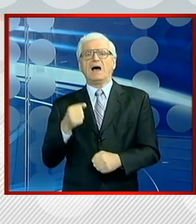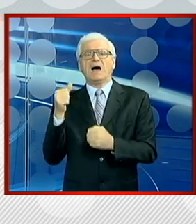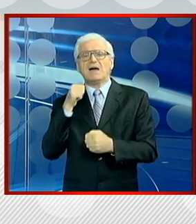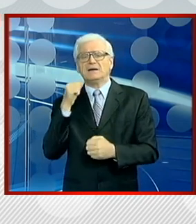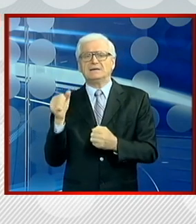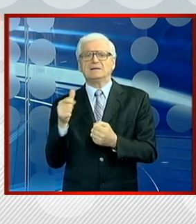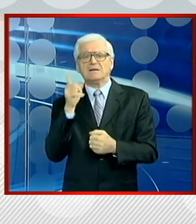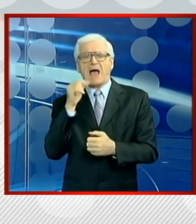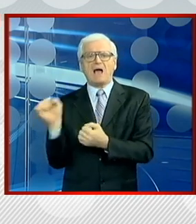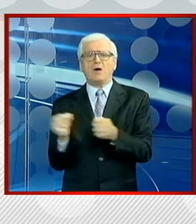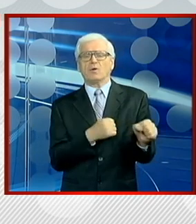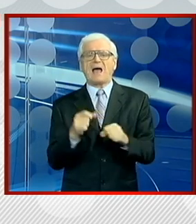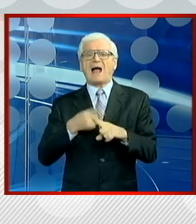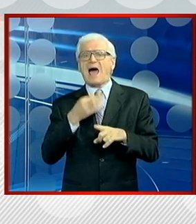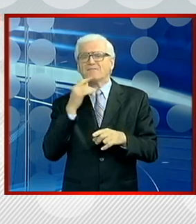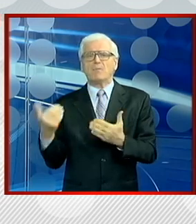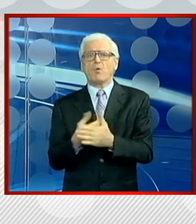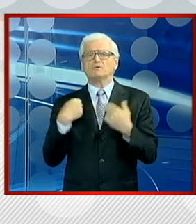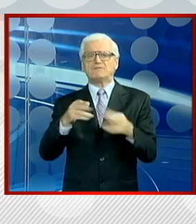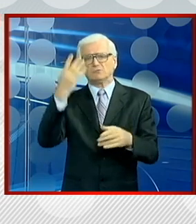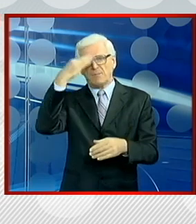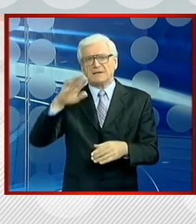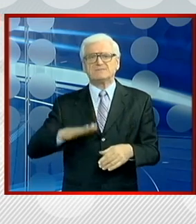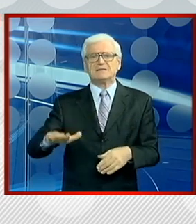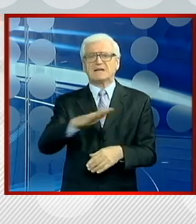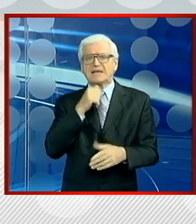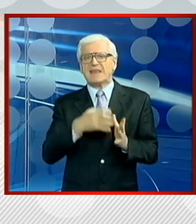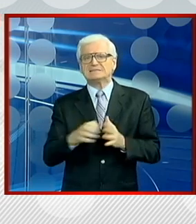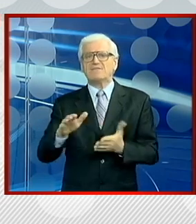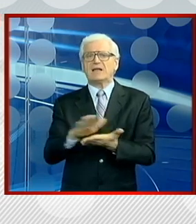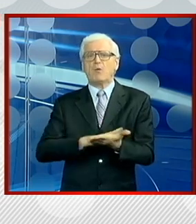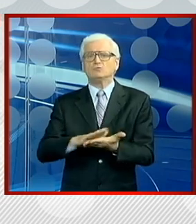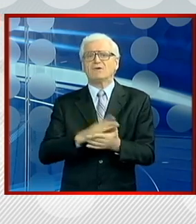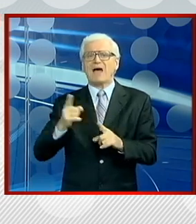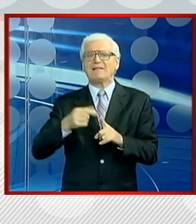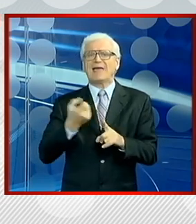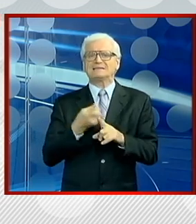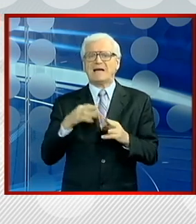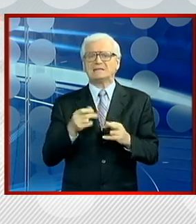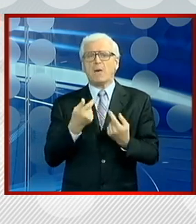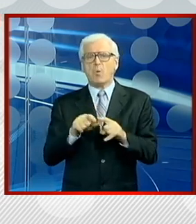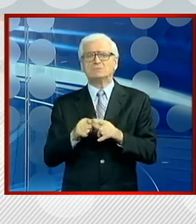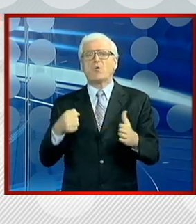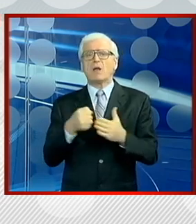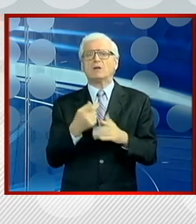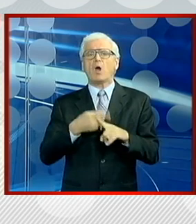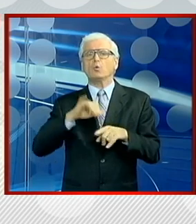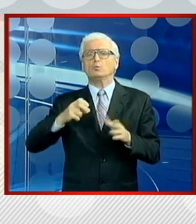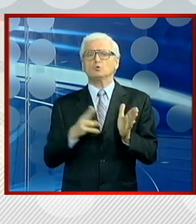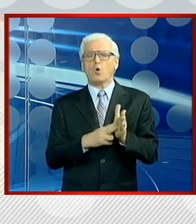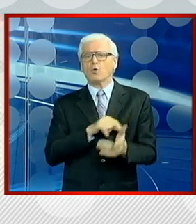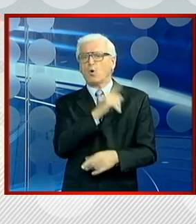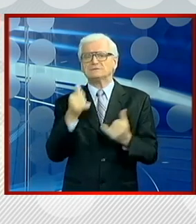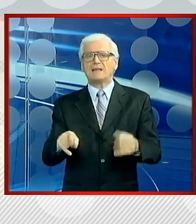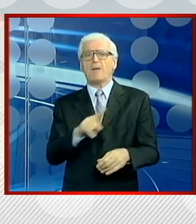Uragan Harvey vraća se prema Meksičkom zalivu, ali nastavlja da pustoši Teksas. Posebno je na udaru Houston. Do sada je